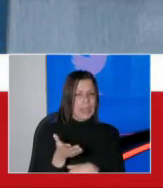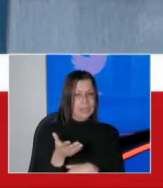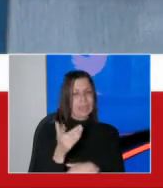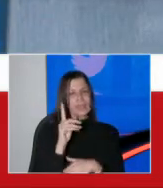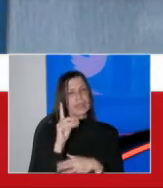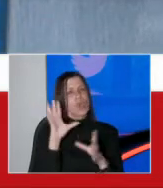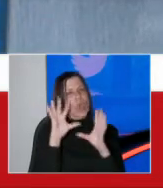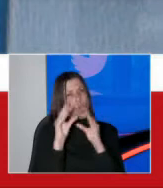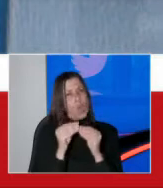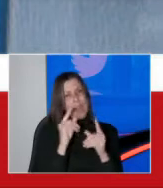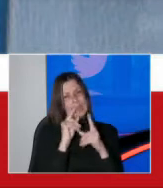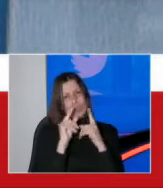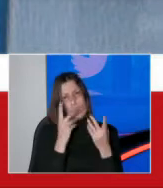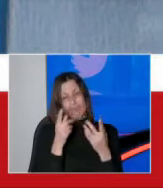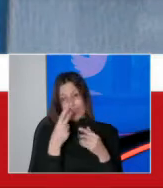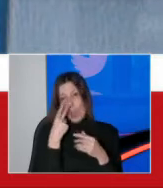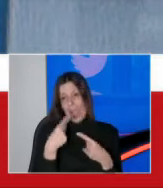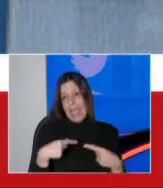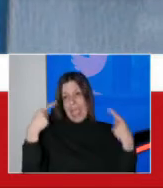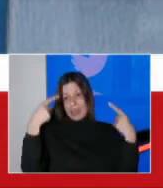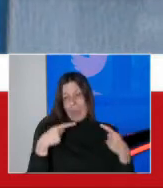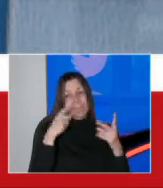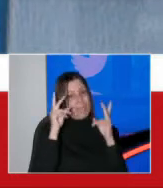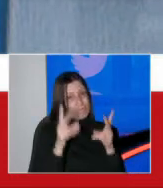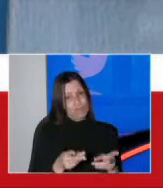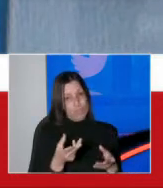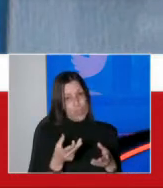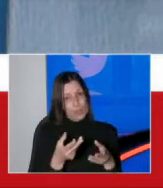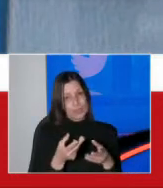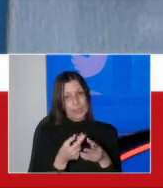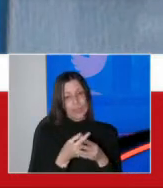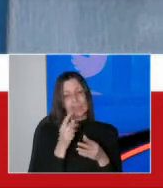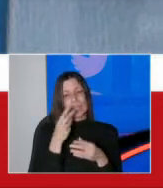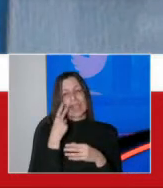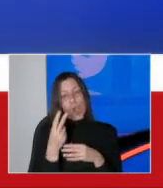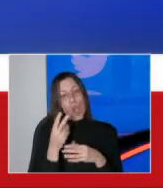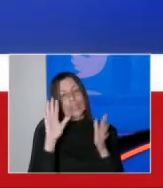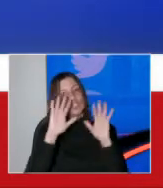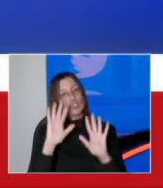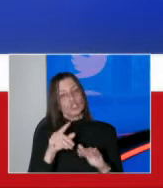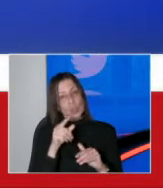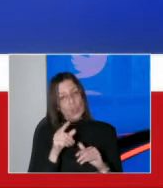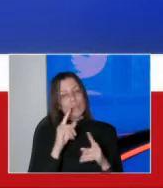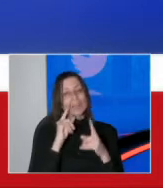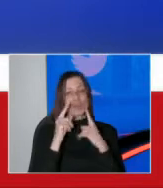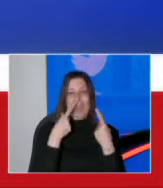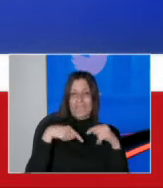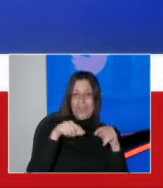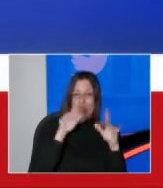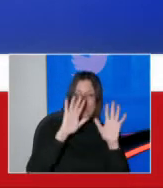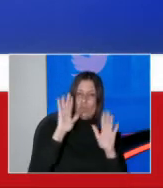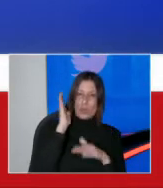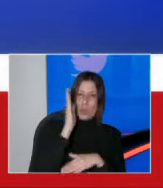במהלך כל הדיון עצמו. כשאתה רואה היום את האפשרות בעצם לראות את השידורים האלה, את דיוני הוועדות בשידור